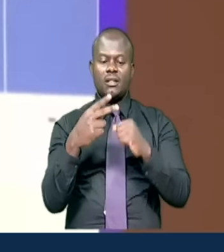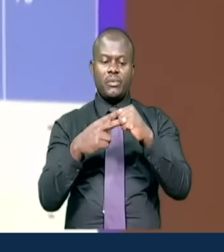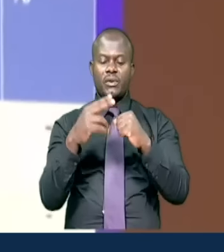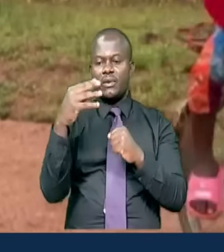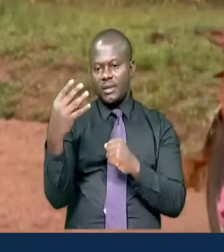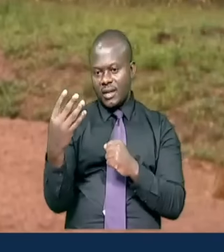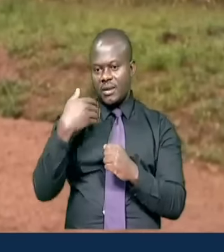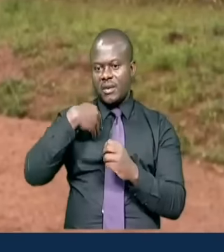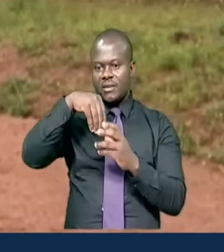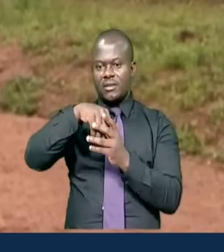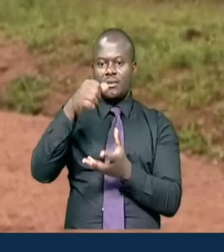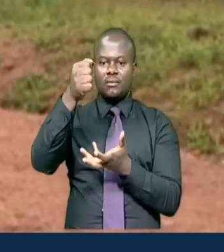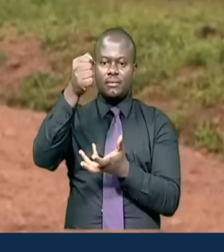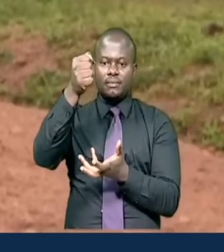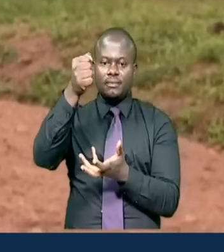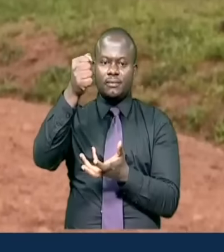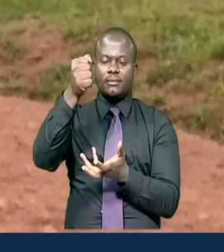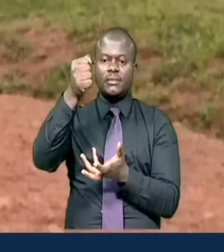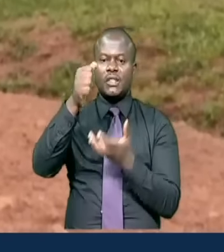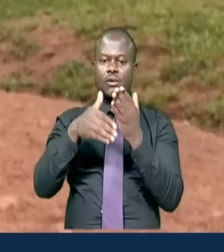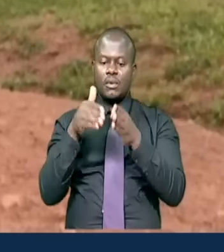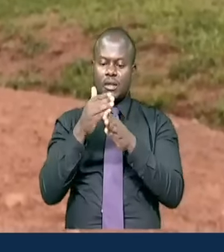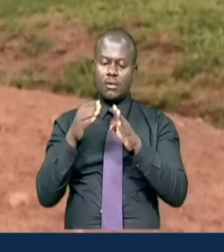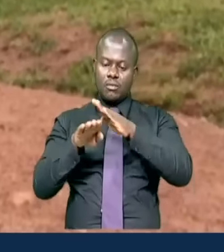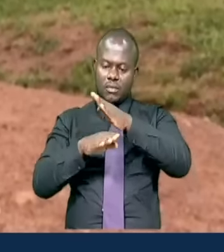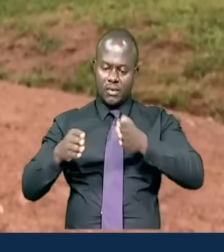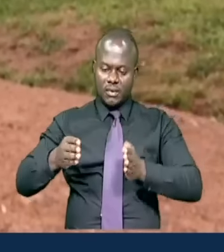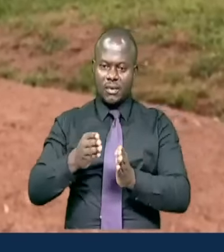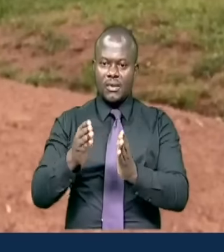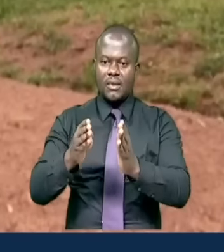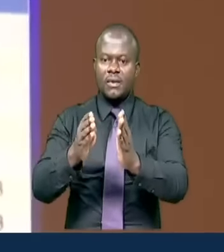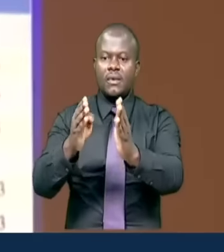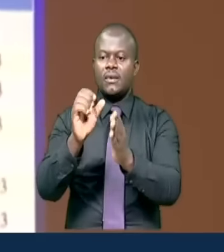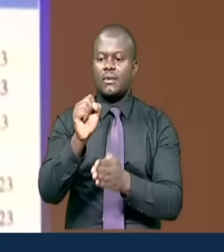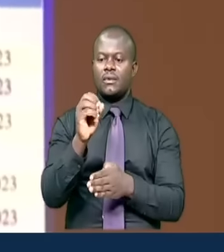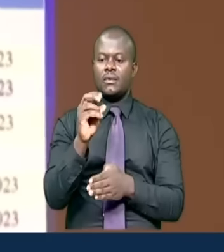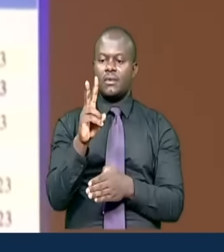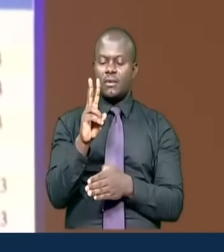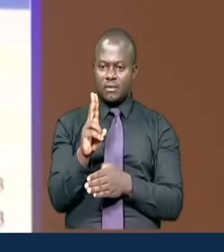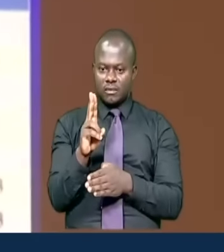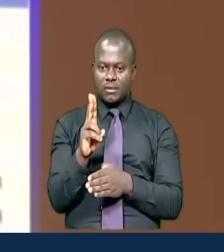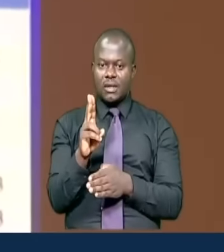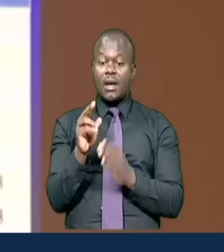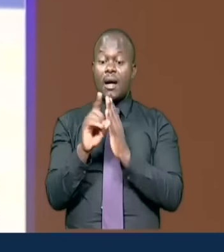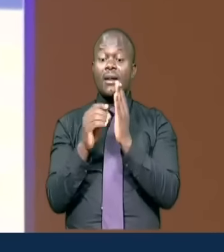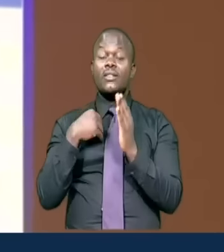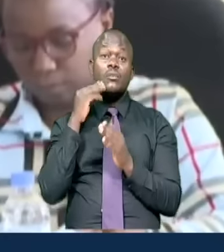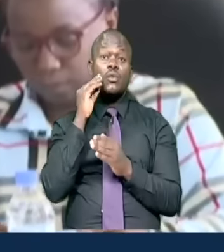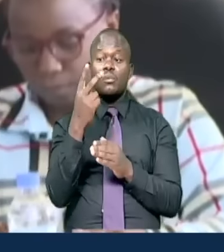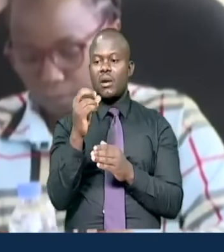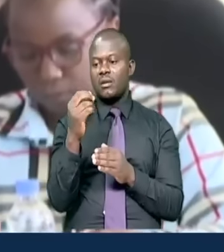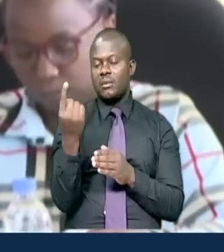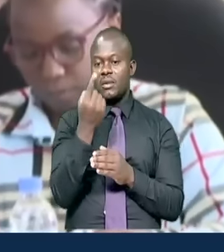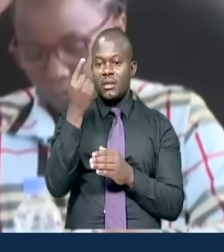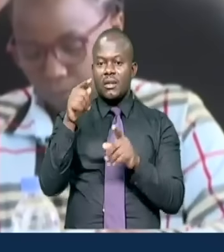1,174,000 bafite mu ngengo y'imari yo kubaka umuhanda w'ibanze mu cyanya cyaharuye inganda cya Sovu. Ubu akarere gafite 200,000 gusa, nk'uko Kamana